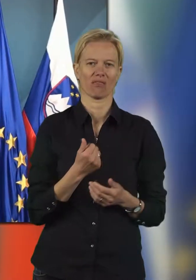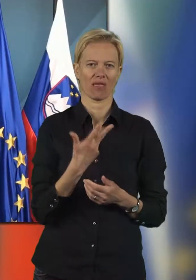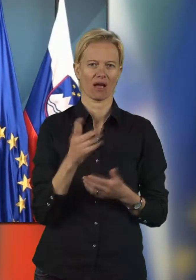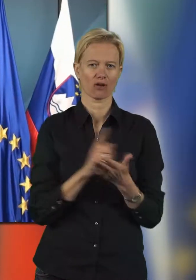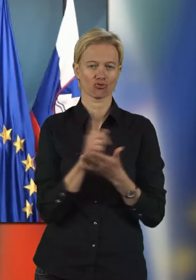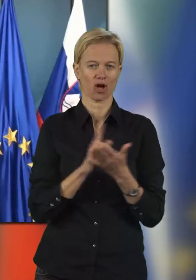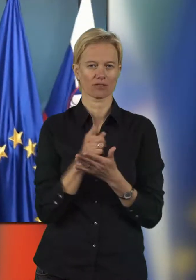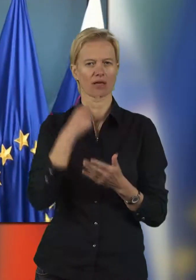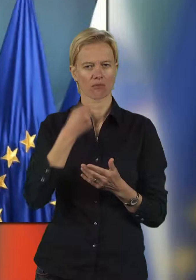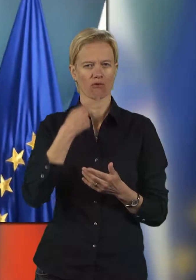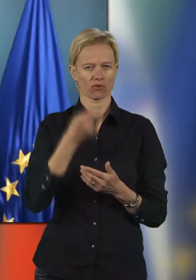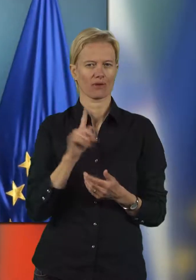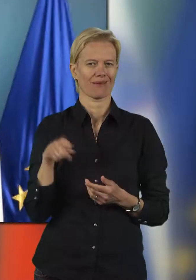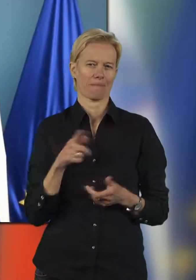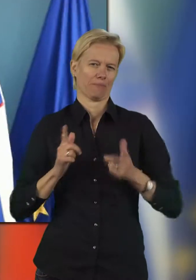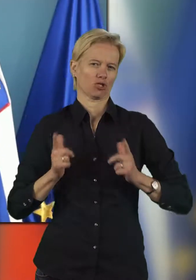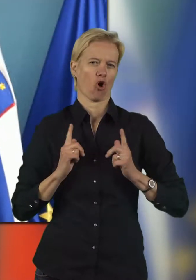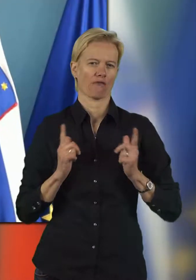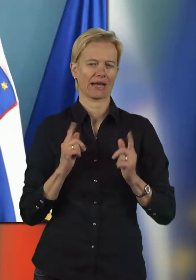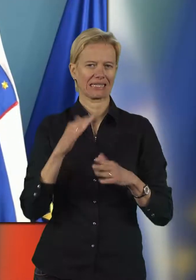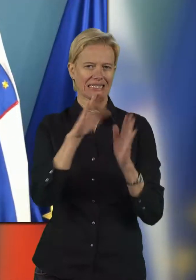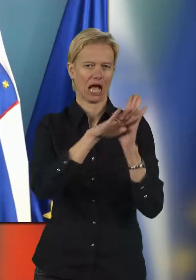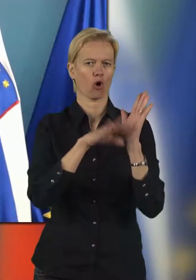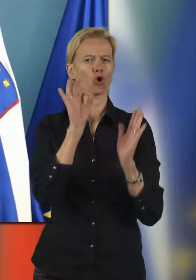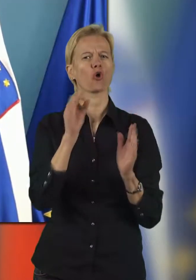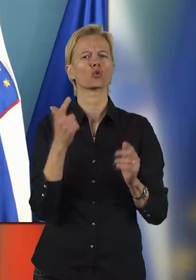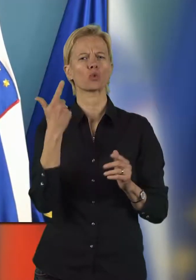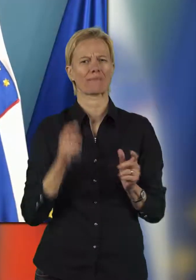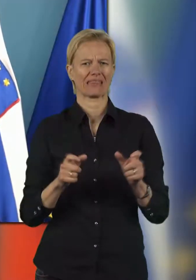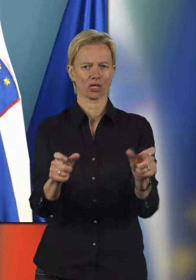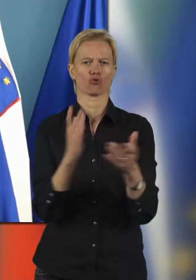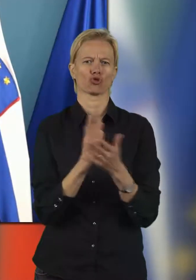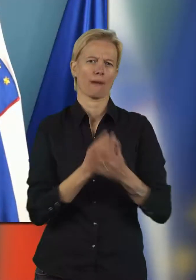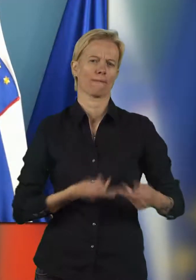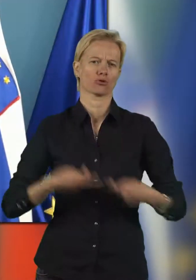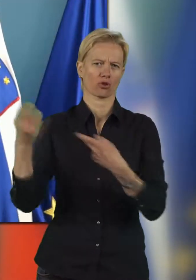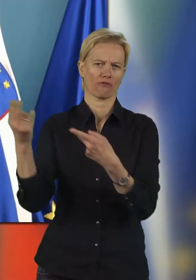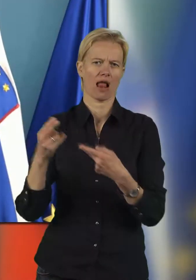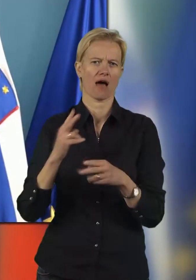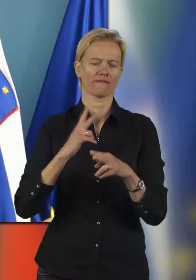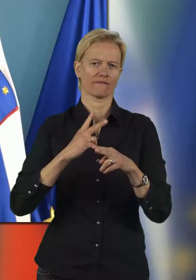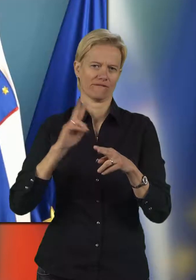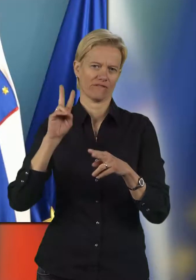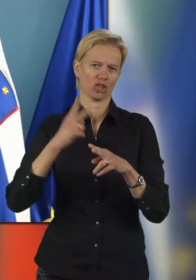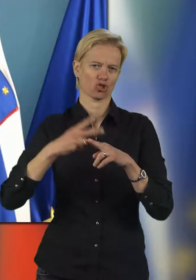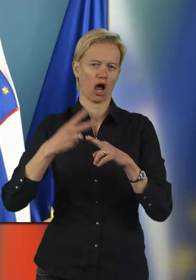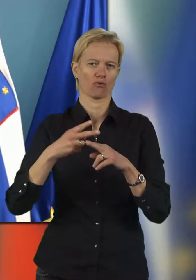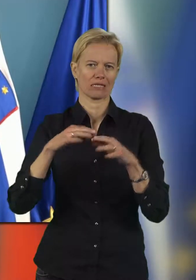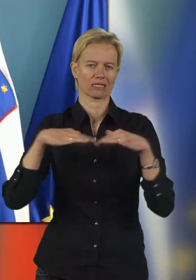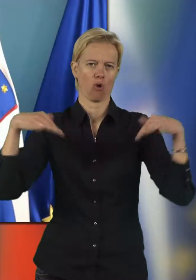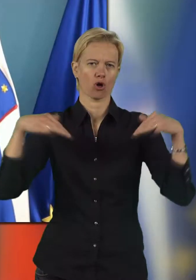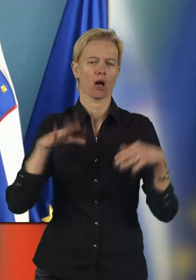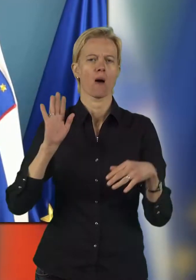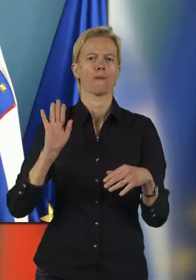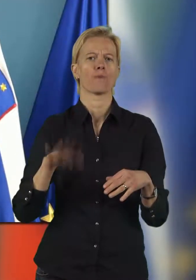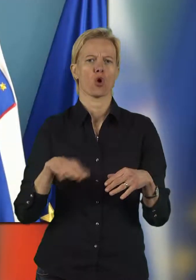časa napovedovani in pričakovani zakon o drugem tiru in ga že tudi posredovala v Državni zbor po nujnem